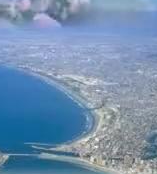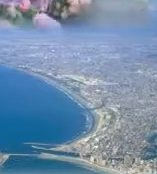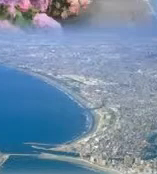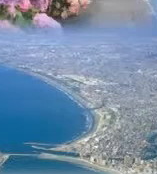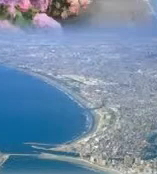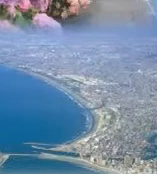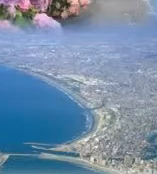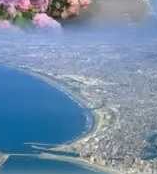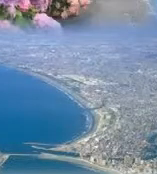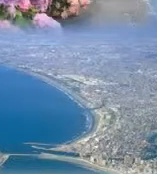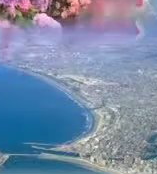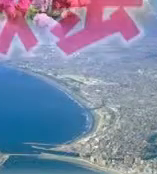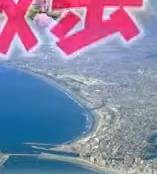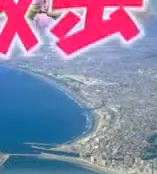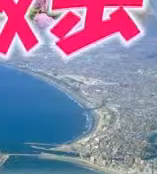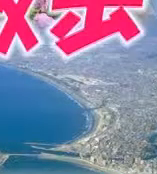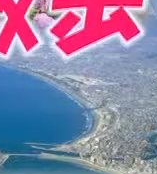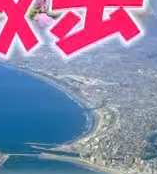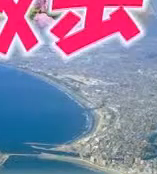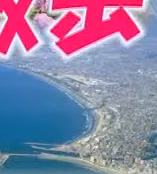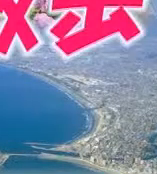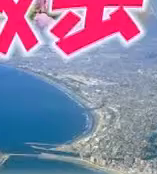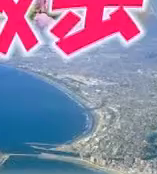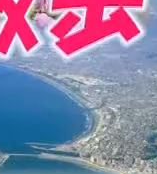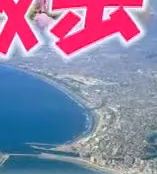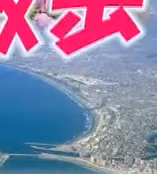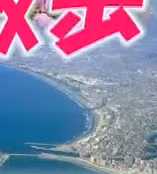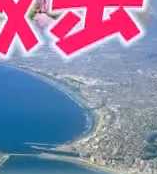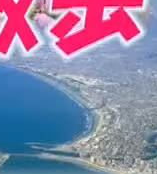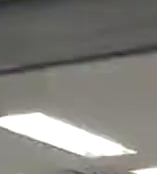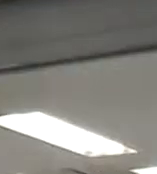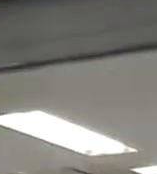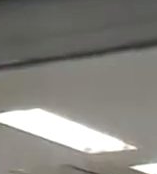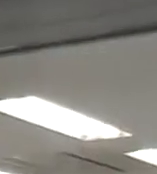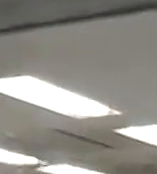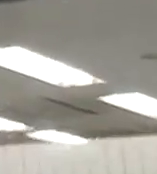歩いて発見、知って納得。なるほど富士散歩。